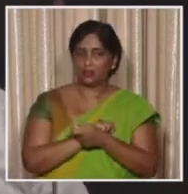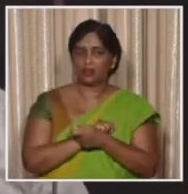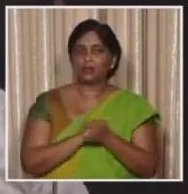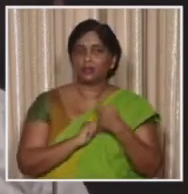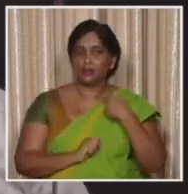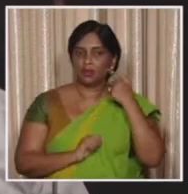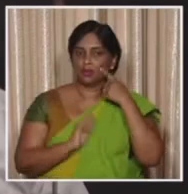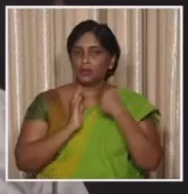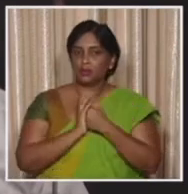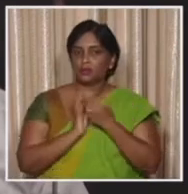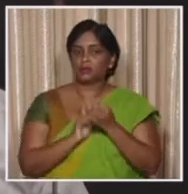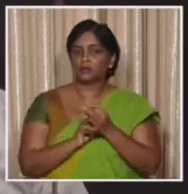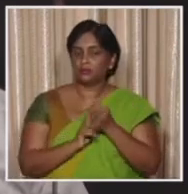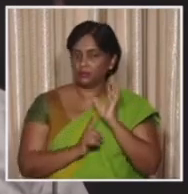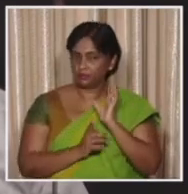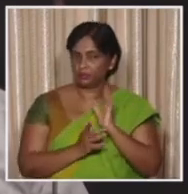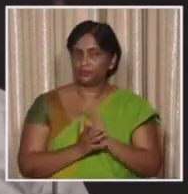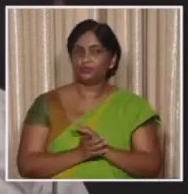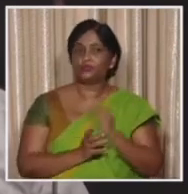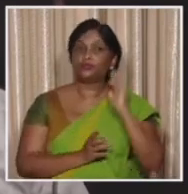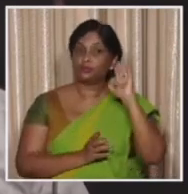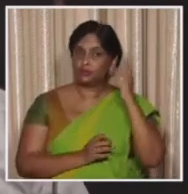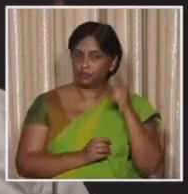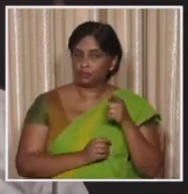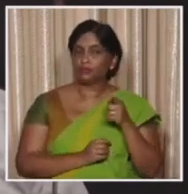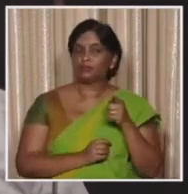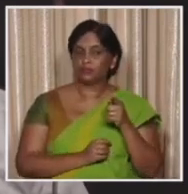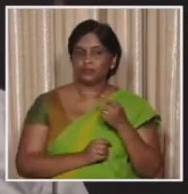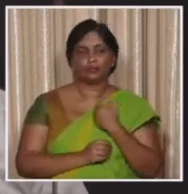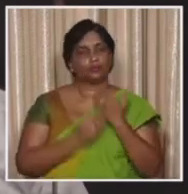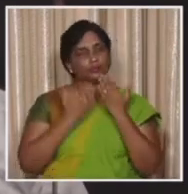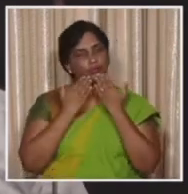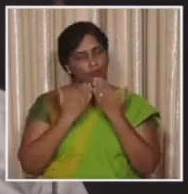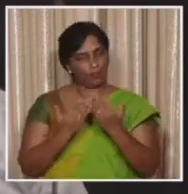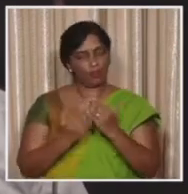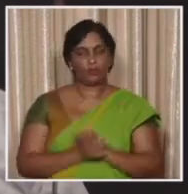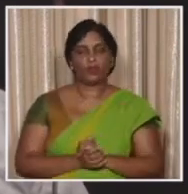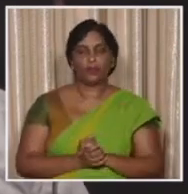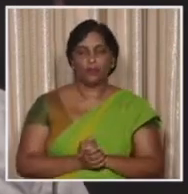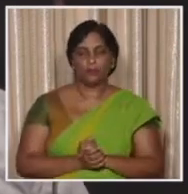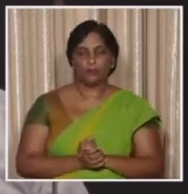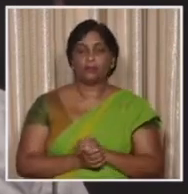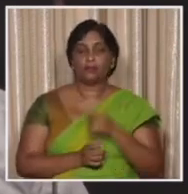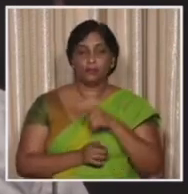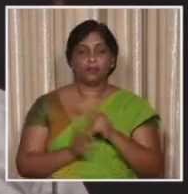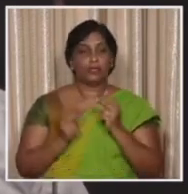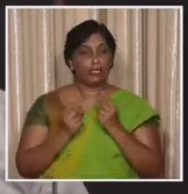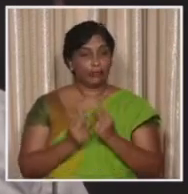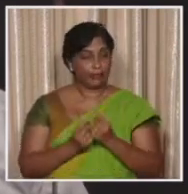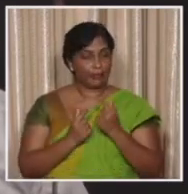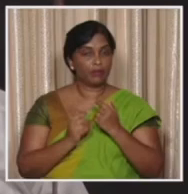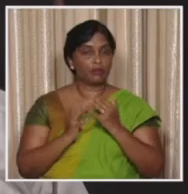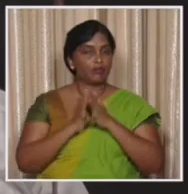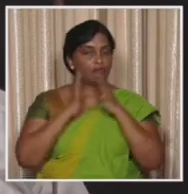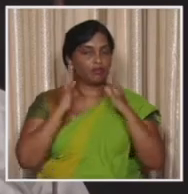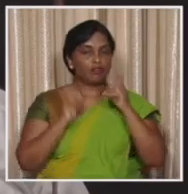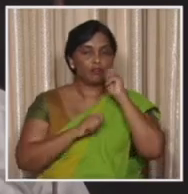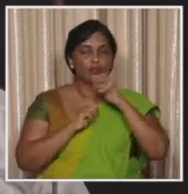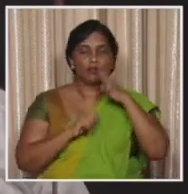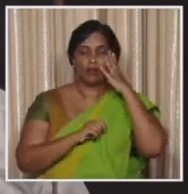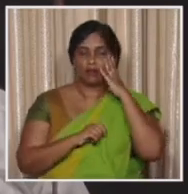මම අධිකරු ජනාධිපතිතුමාට විශේෂ ස්තුතියක් කරන්නට ඕනේ. මෙච්චර ඉක්මනින් ගොඩක් මිනිසුන්ට